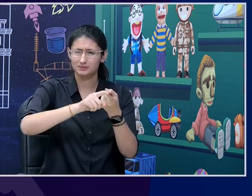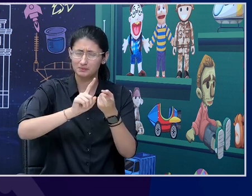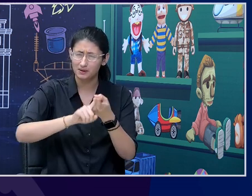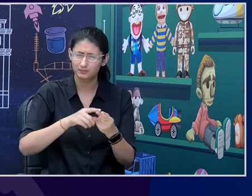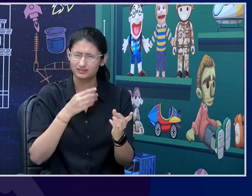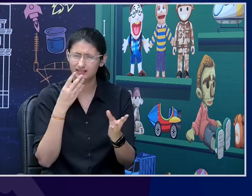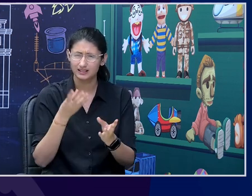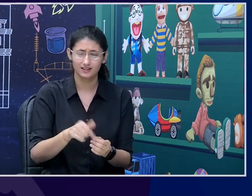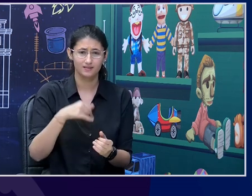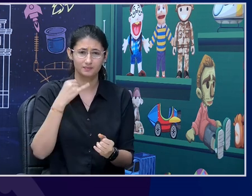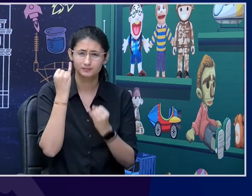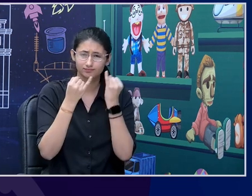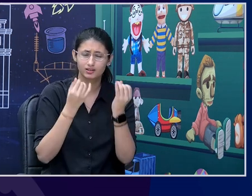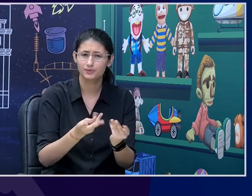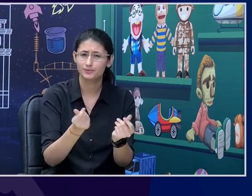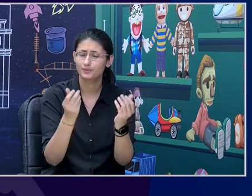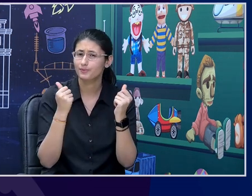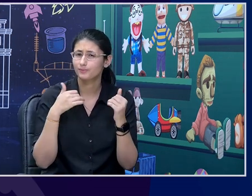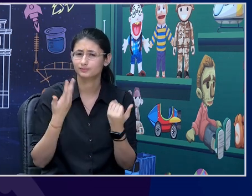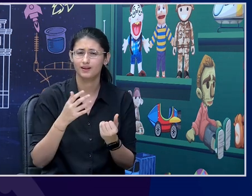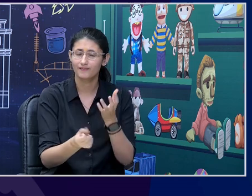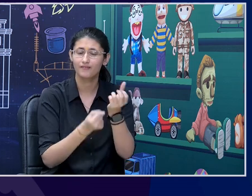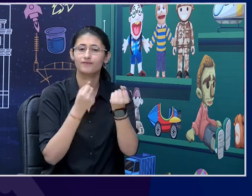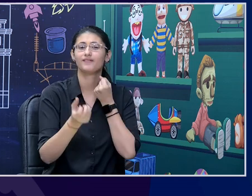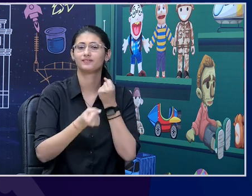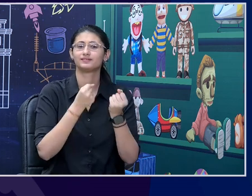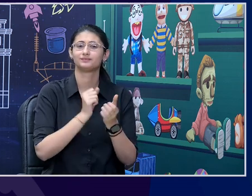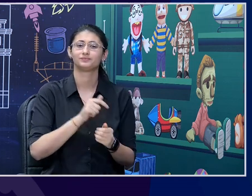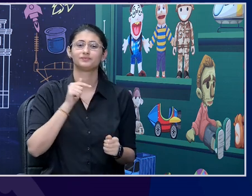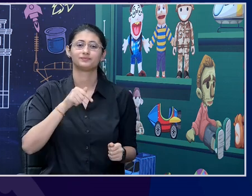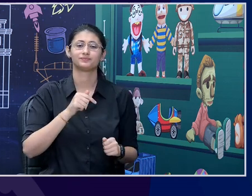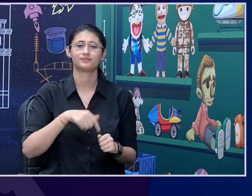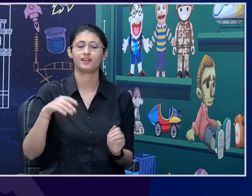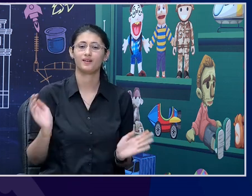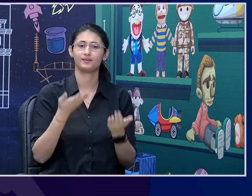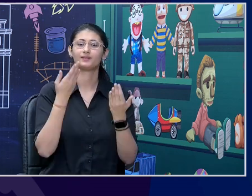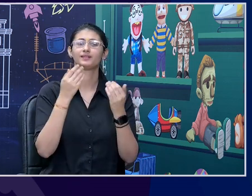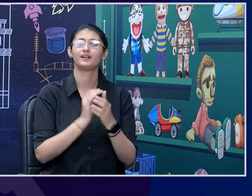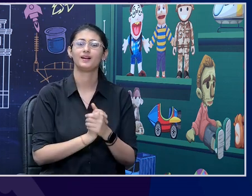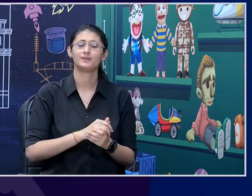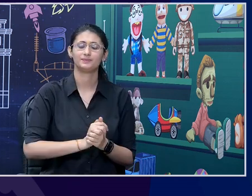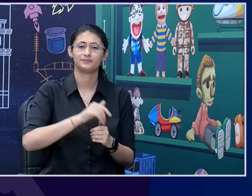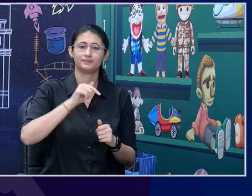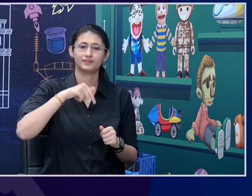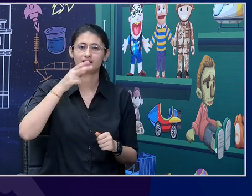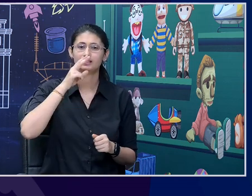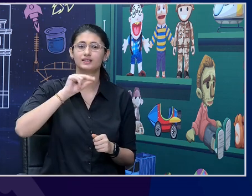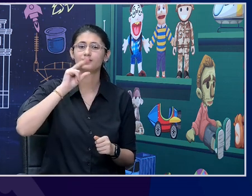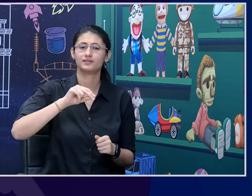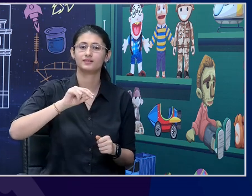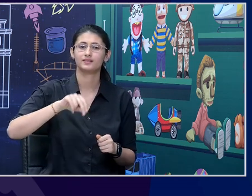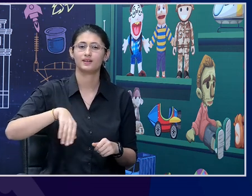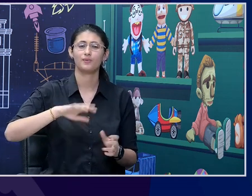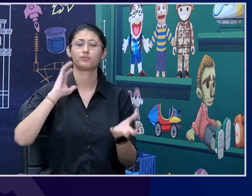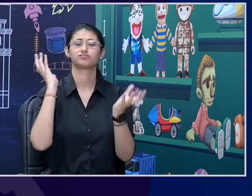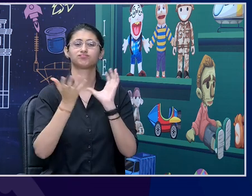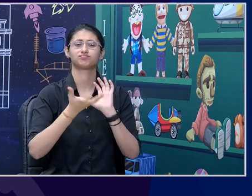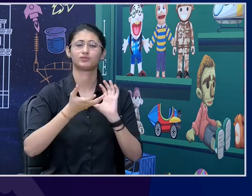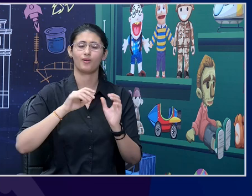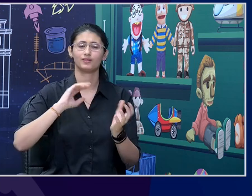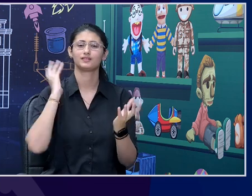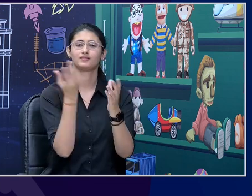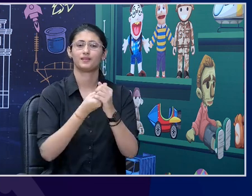बीइंग ऑफ ऑल एंड इन डूइंग सो मेनिफेस्ट डी ट्रू स्पिरिट ऑफ वासुदेव कुटुंबकम ओर डी वर्ल्ड इसे वैन फैमिली इसी के साथ हम अपना